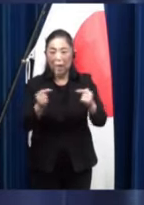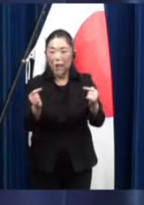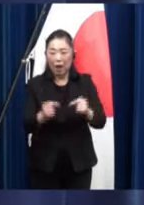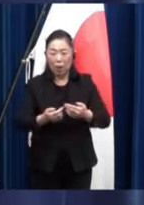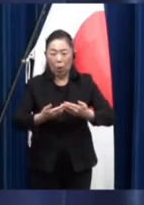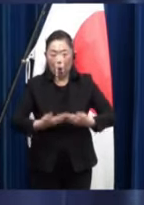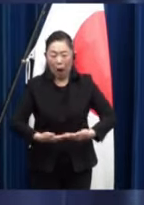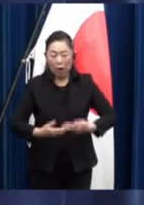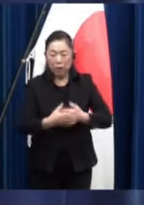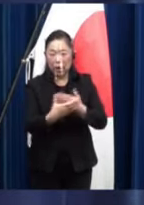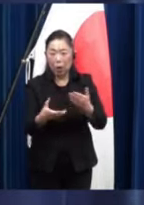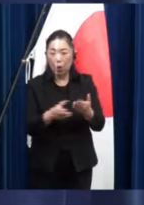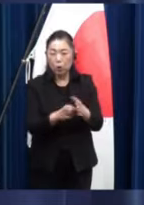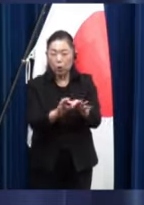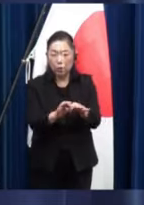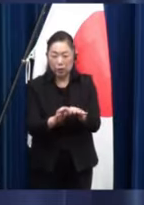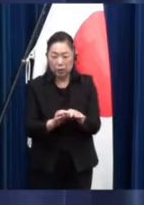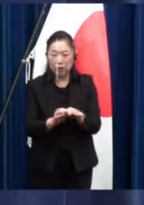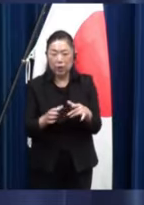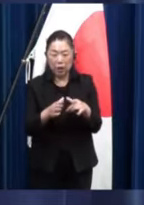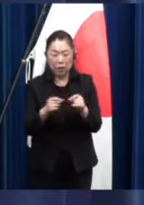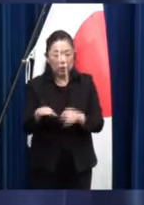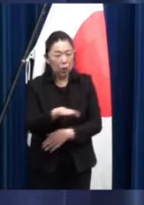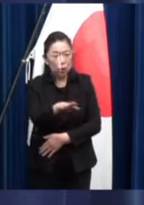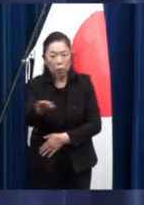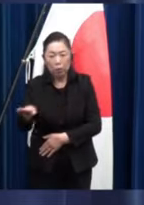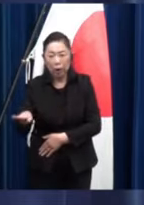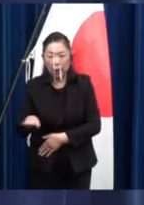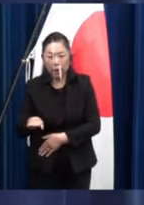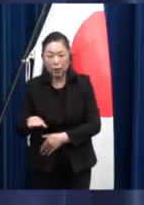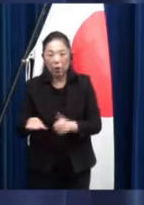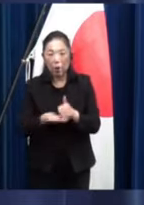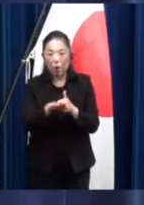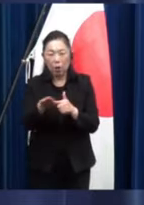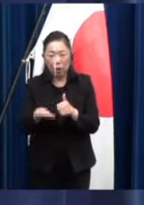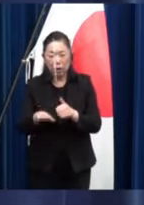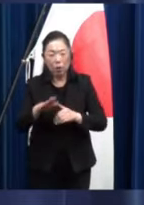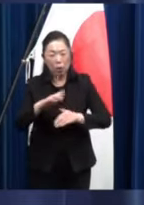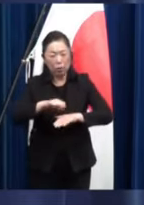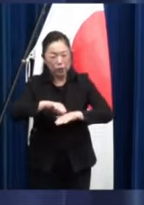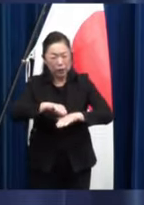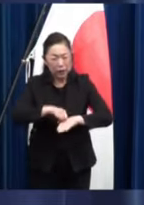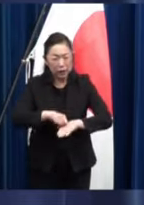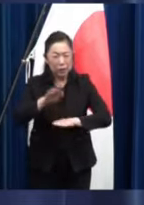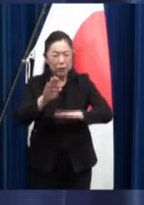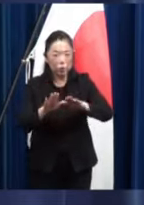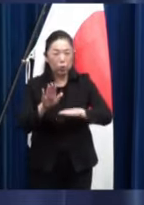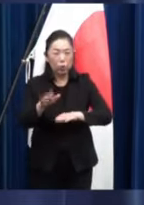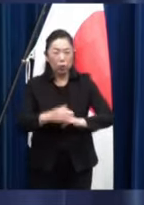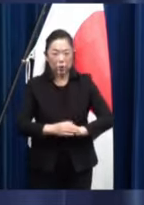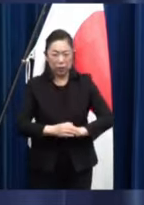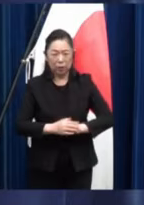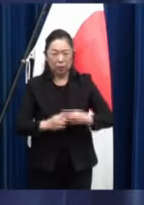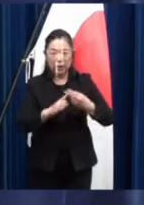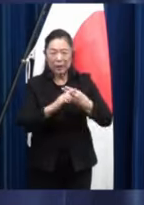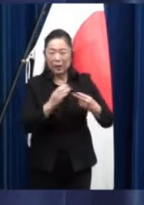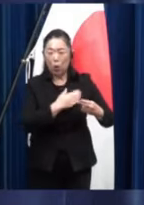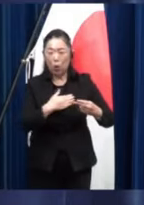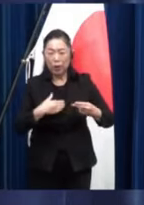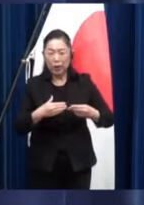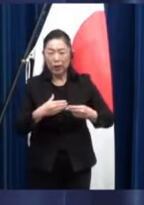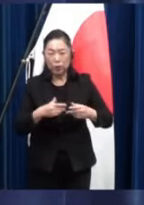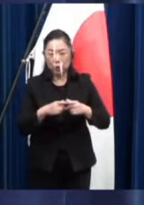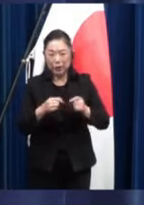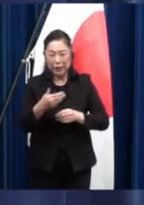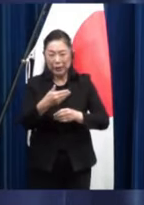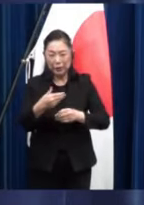障の分野については、我が国を取り巻く環境が一層厳しくなる中、機能する日米同盟を基軸と